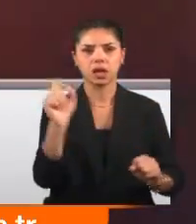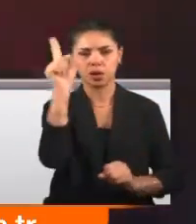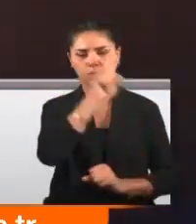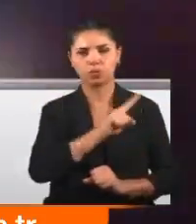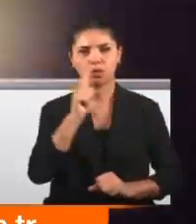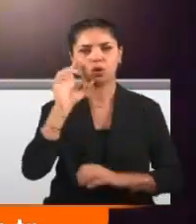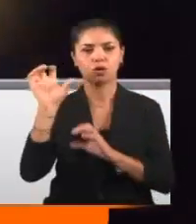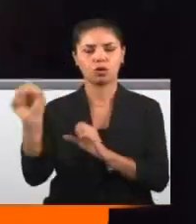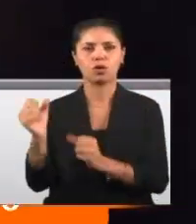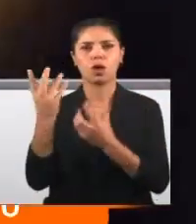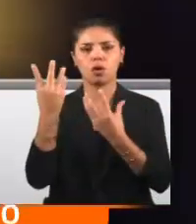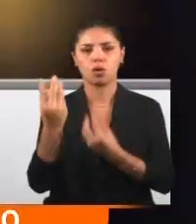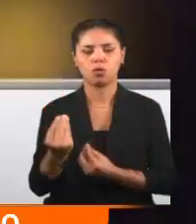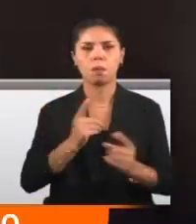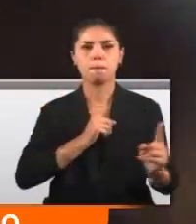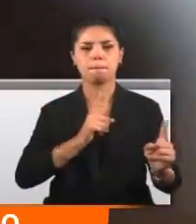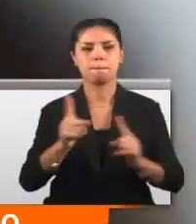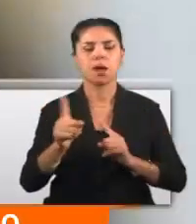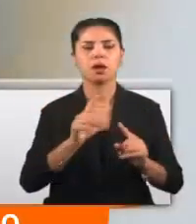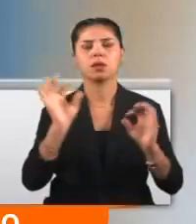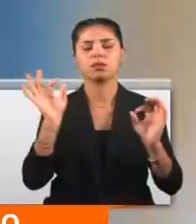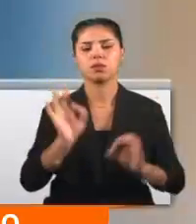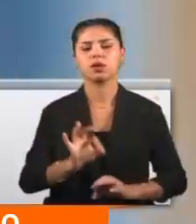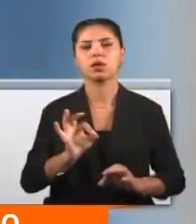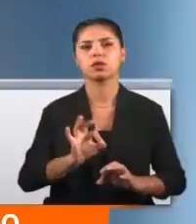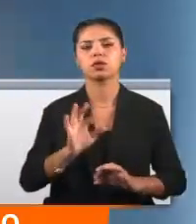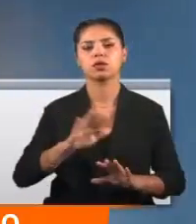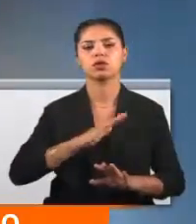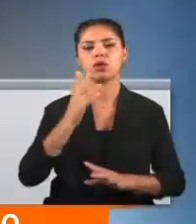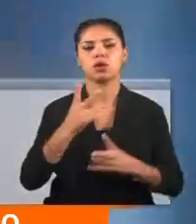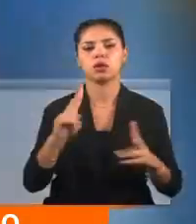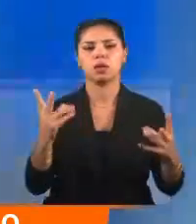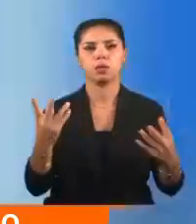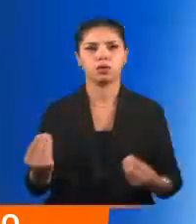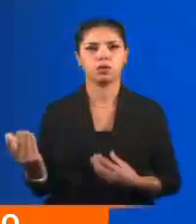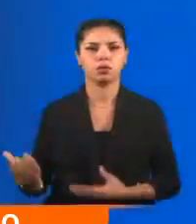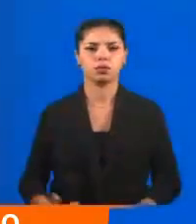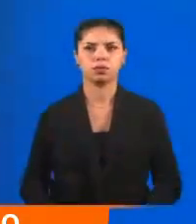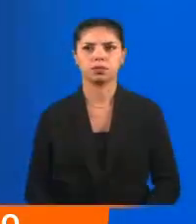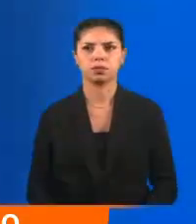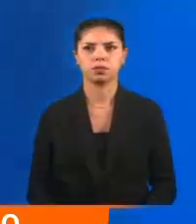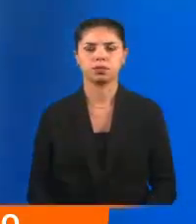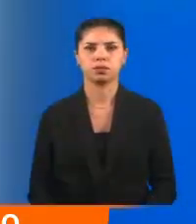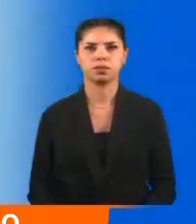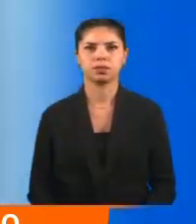suçlarından gözaltına alındı. Çıkarıldıkları mahkemede adli kontrol şartıyla serbest bırakıldı.